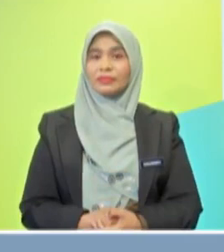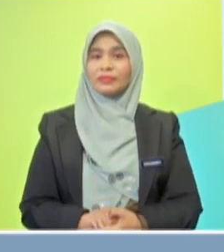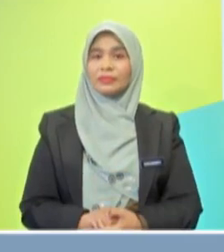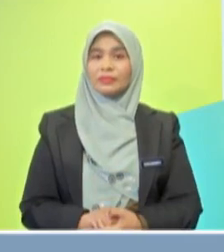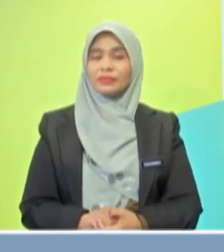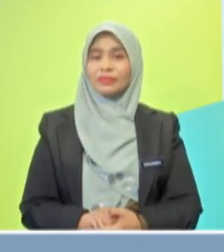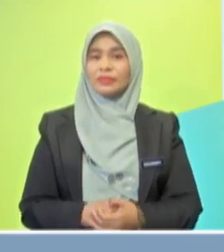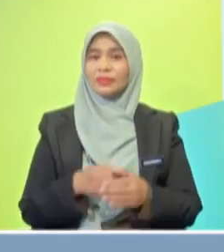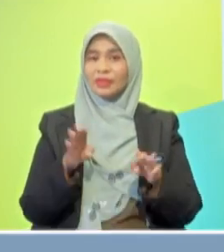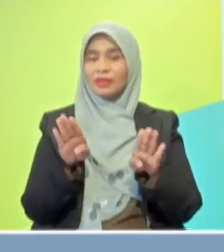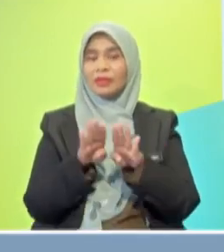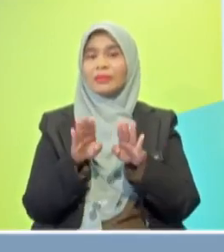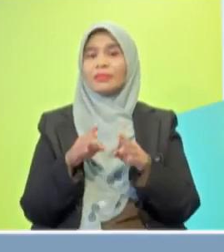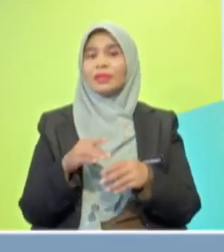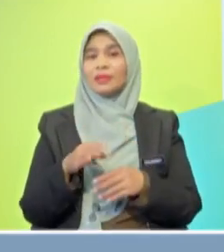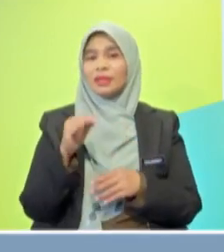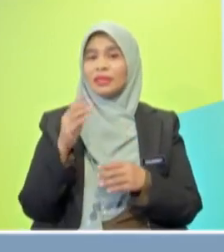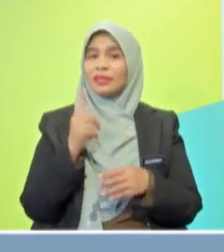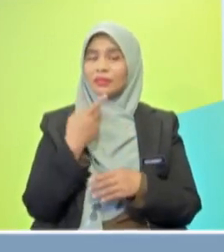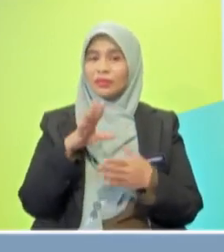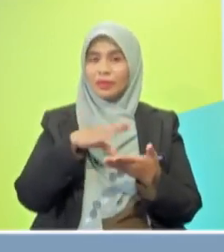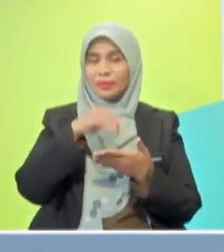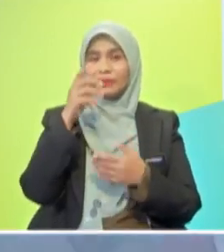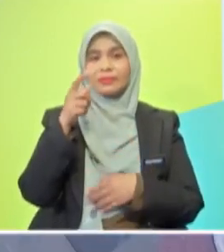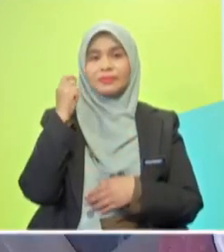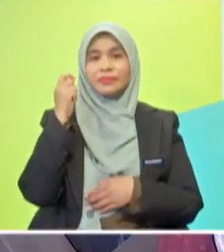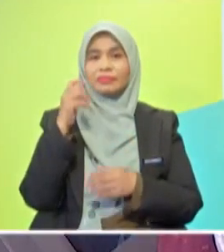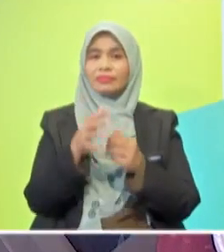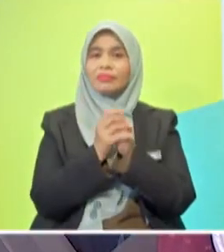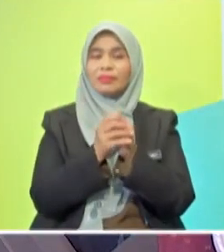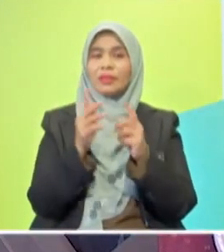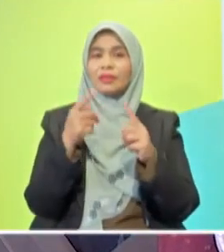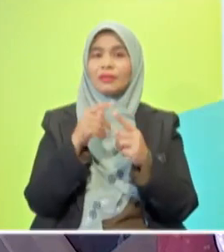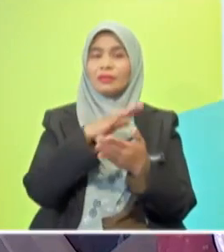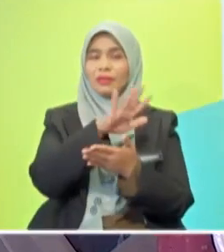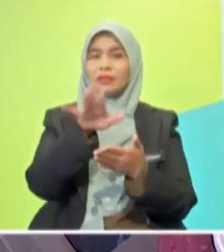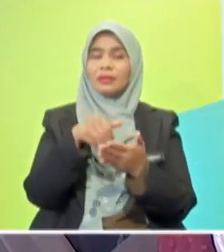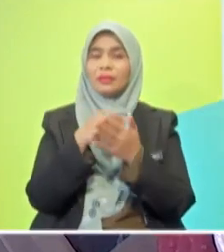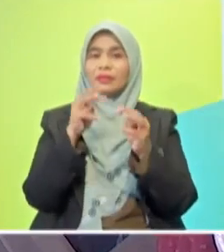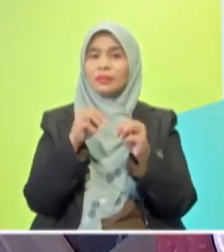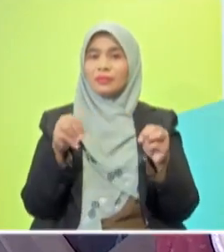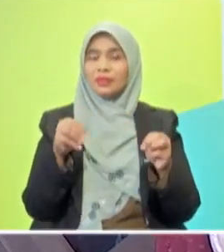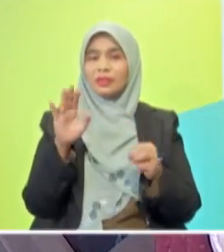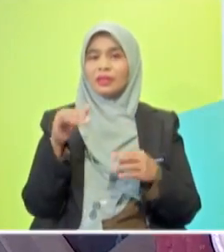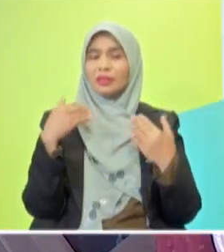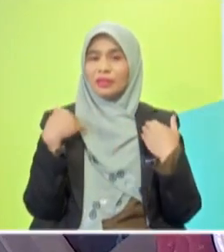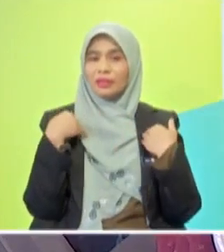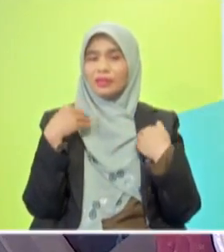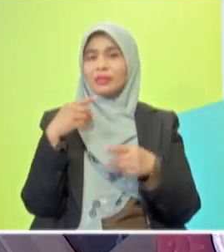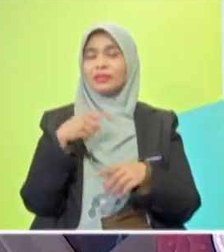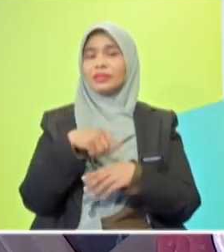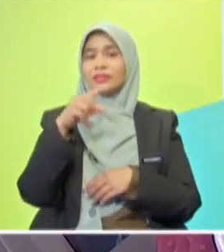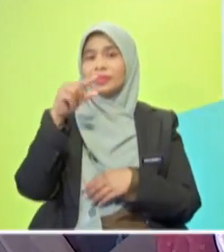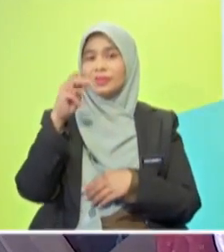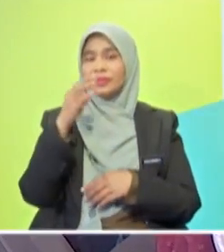syarak sebagaimana kita telah belajar tadi. Okay, tahniah kepada semua murid Ustazah yang berada di Google Meet dan juga di